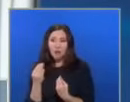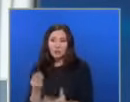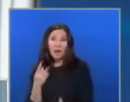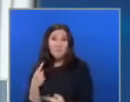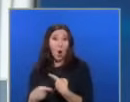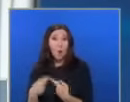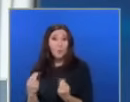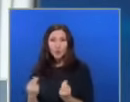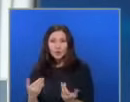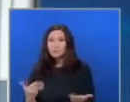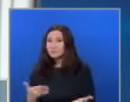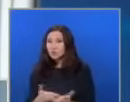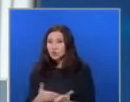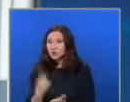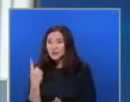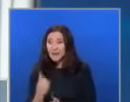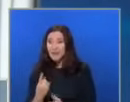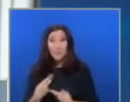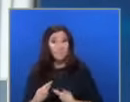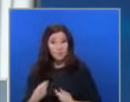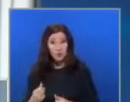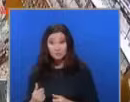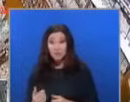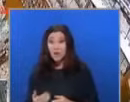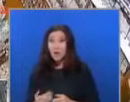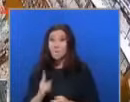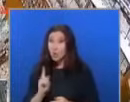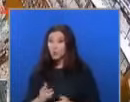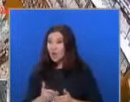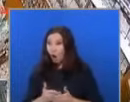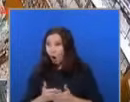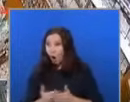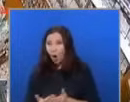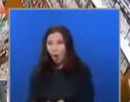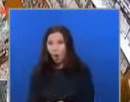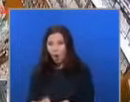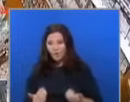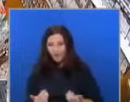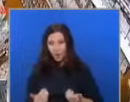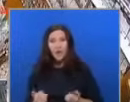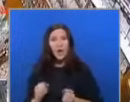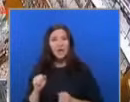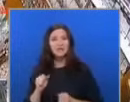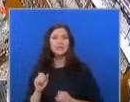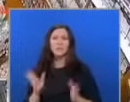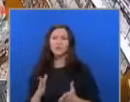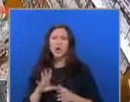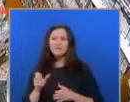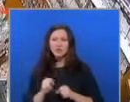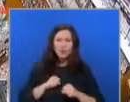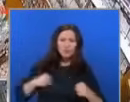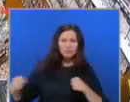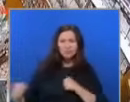дам оборота, понеже само при продажба се отваря касата. Почнаха да блъскат всичко от бюрото, взеха